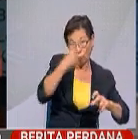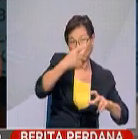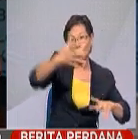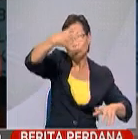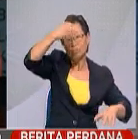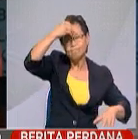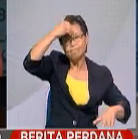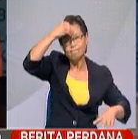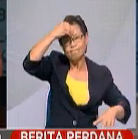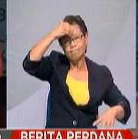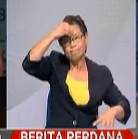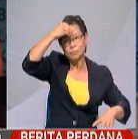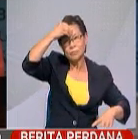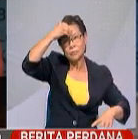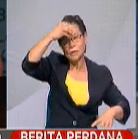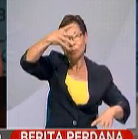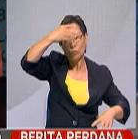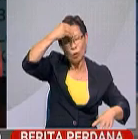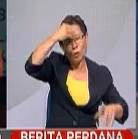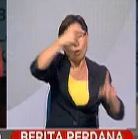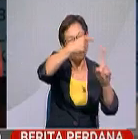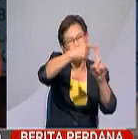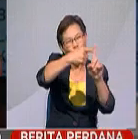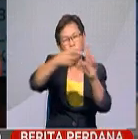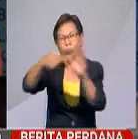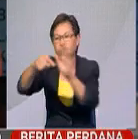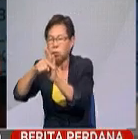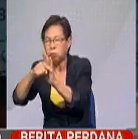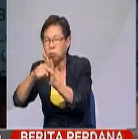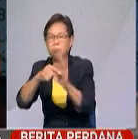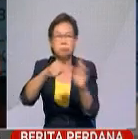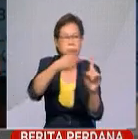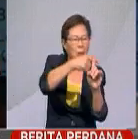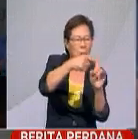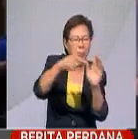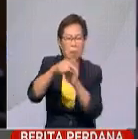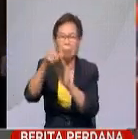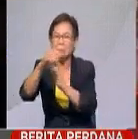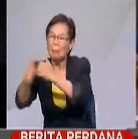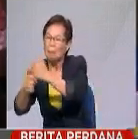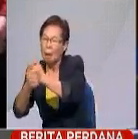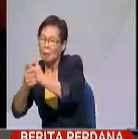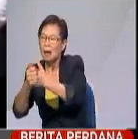mendapat the pros and cons dan benefit dan sebagainya dan risiko.